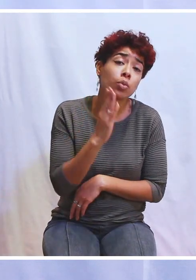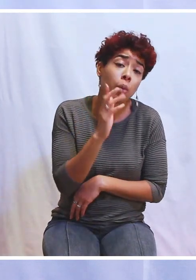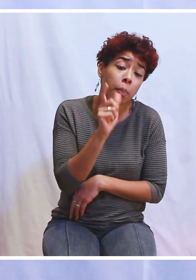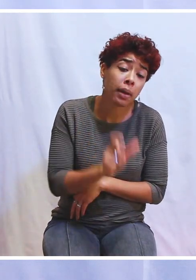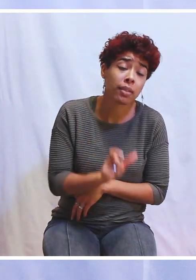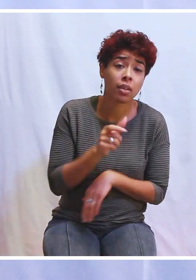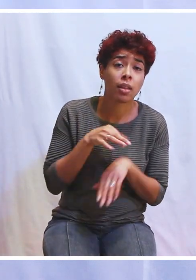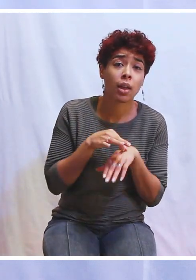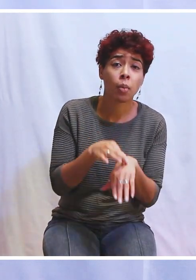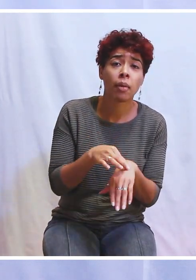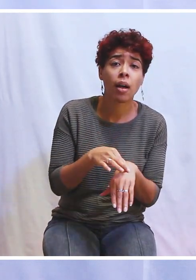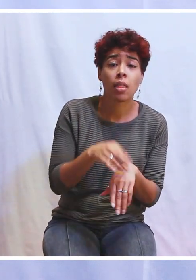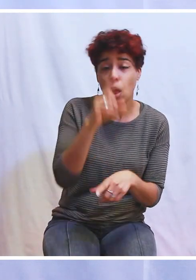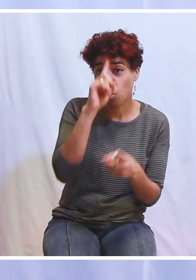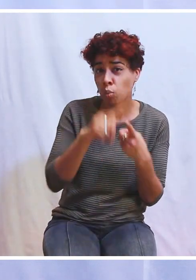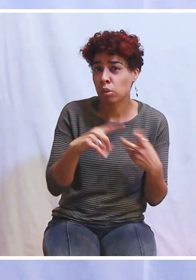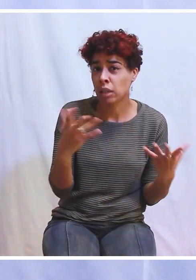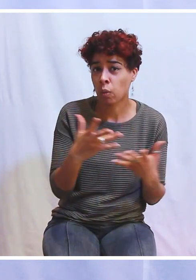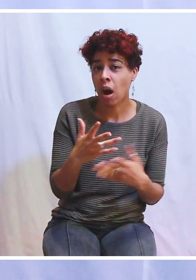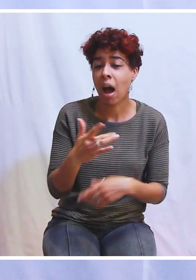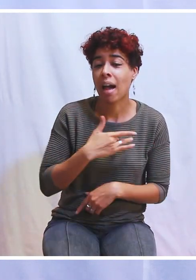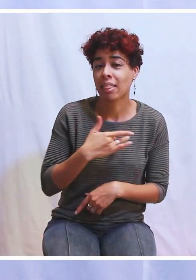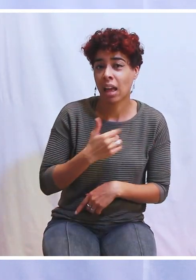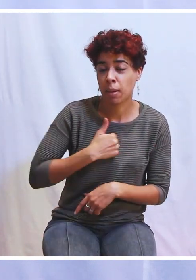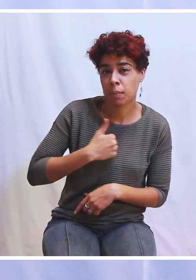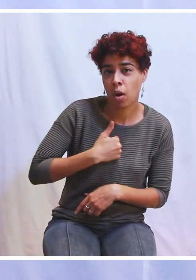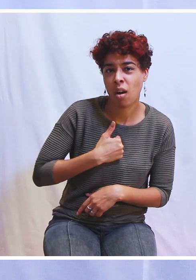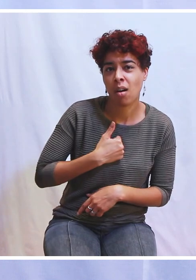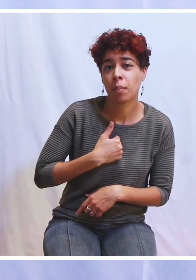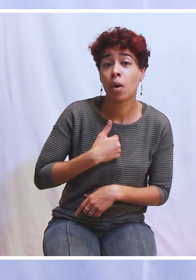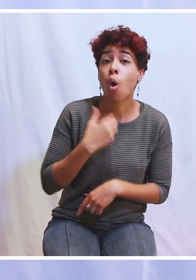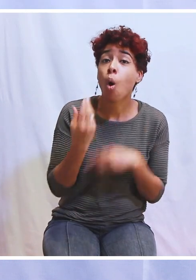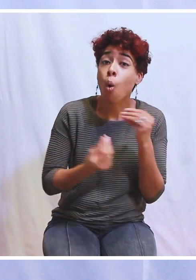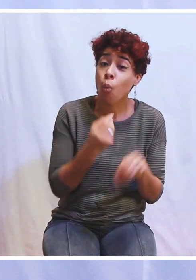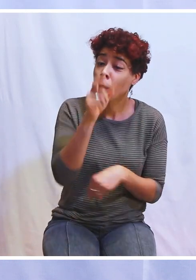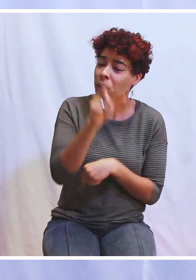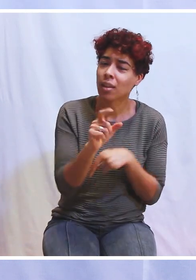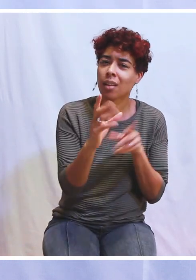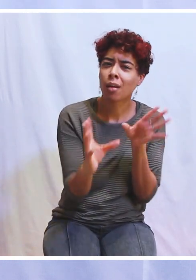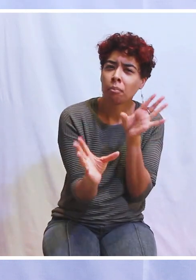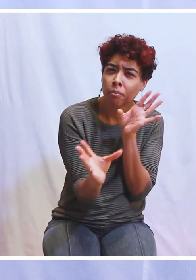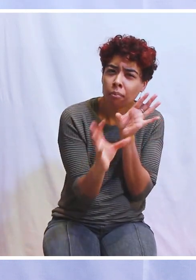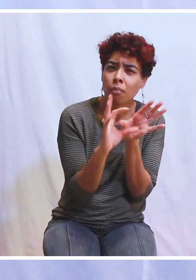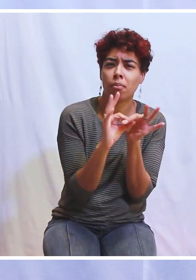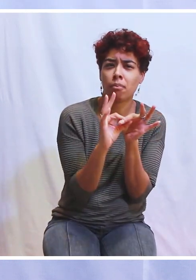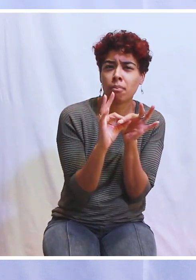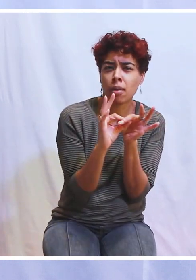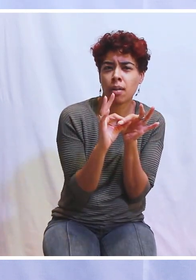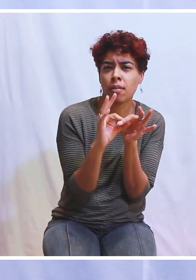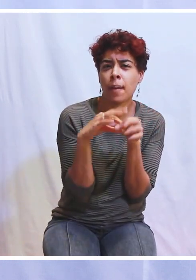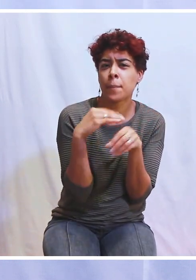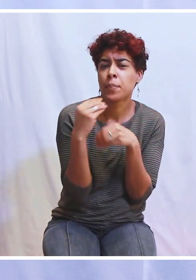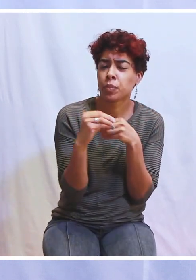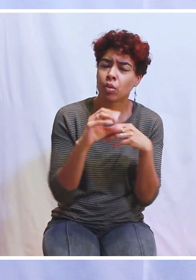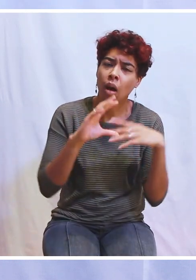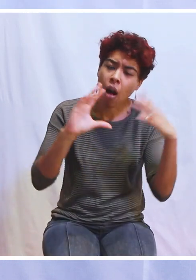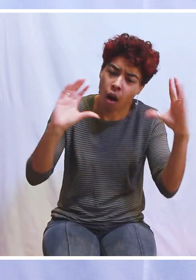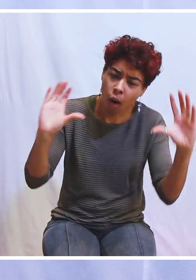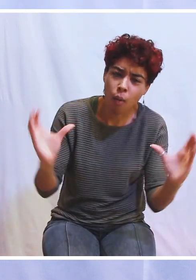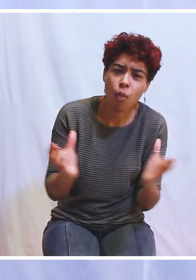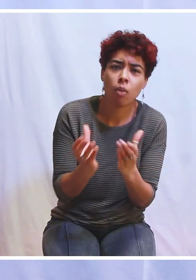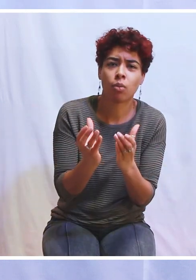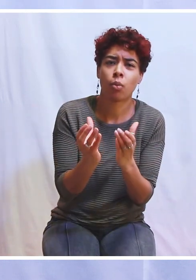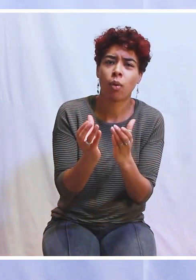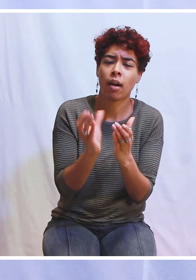est-ce que tu cherches ton propre intérêt? Est-ce que, tu es quelqu'un qui t'attache à la personne? Est-ce que tu es celui, qui va l'entourer et mettre